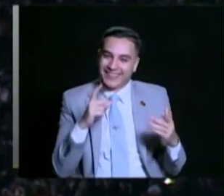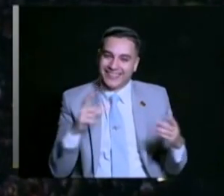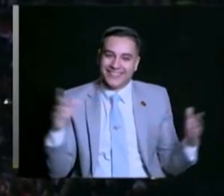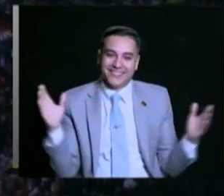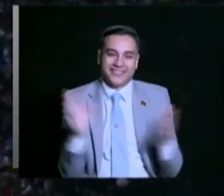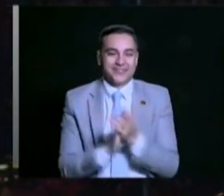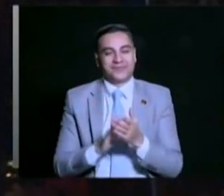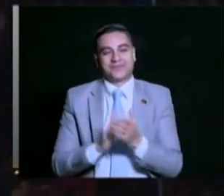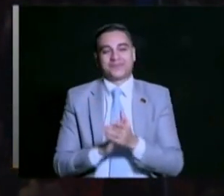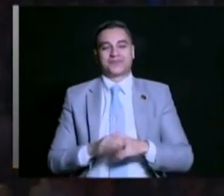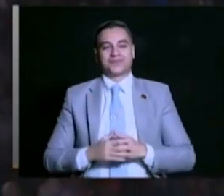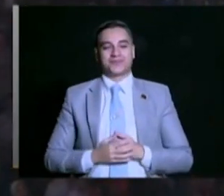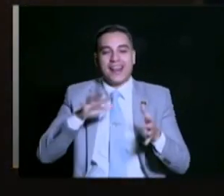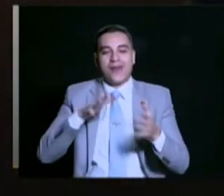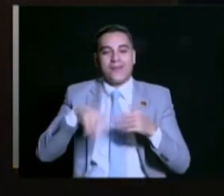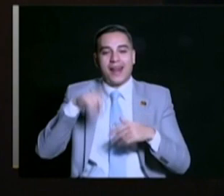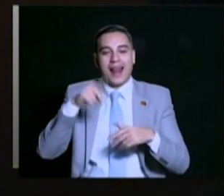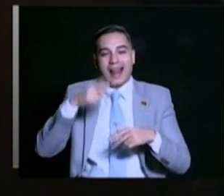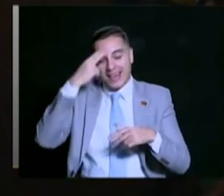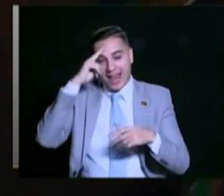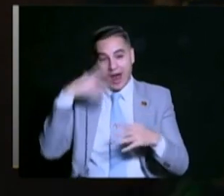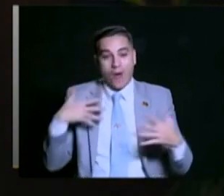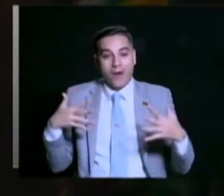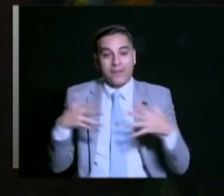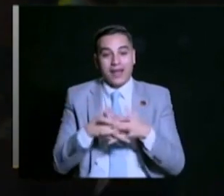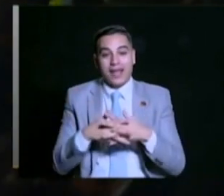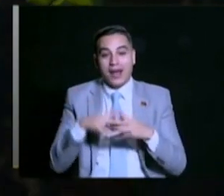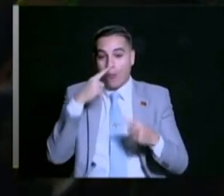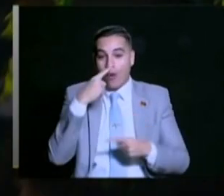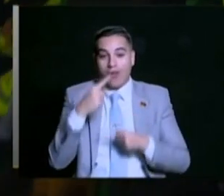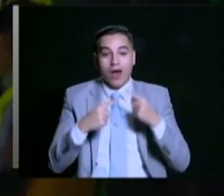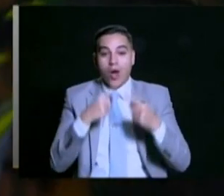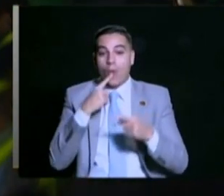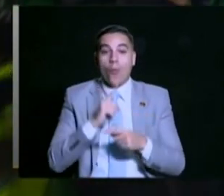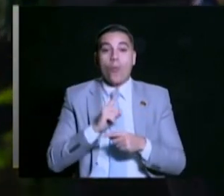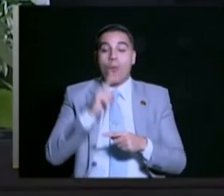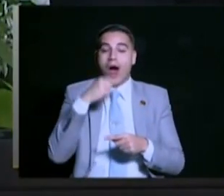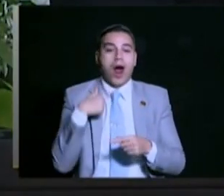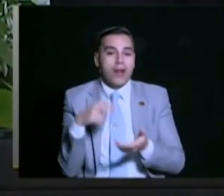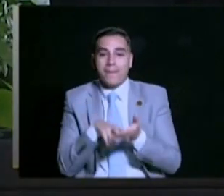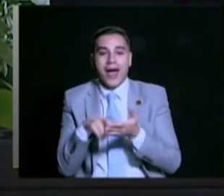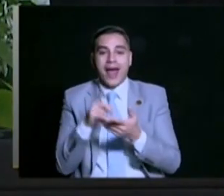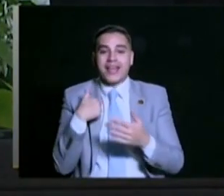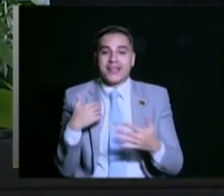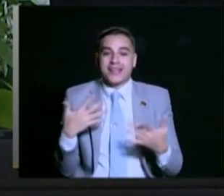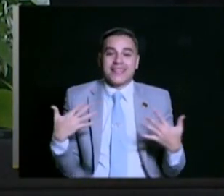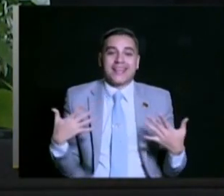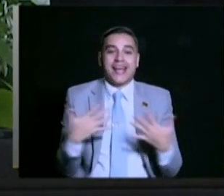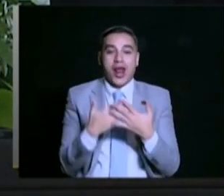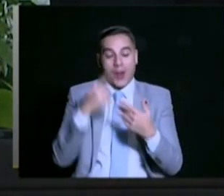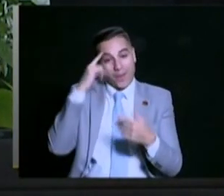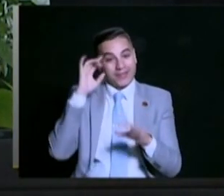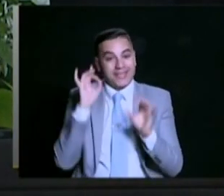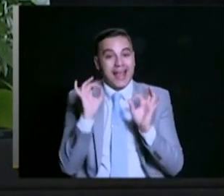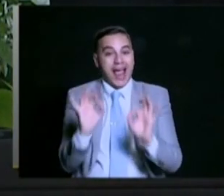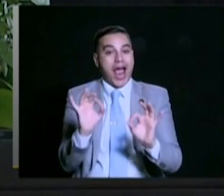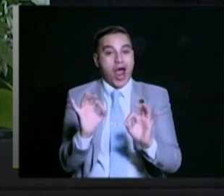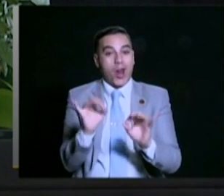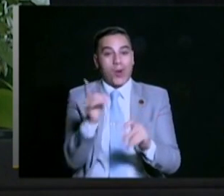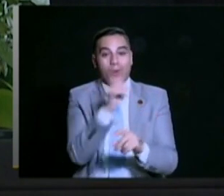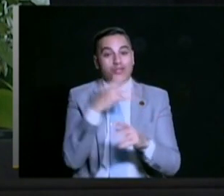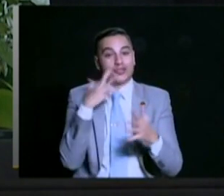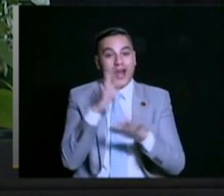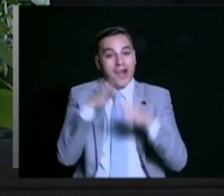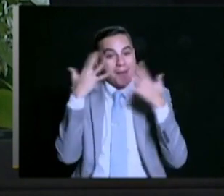اختارك انك تكون احد مترجم الاشاره اللي يلقى عليه الضوء اعلاميا في لحظه فارقه ما كنتش اتوقعها طبعا